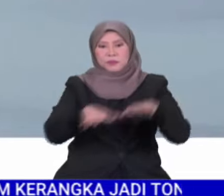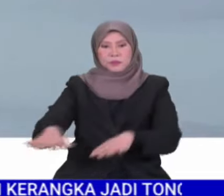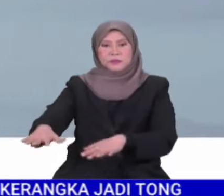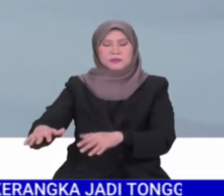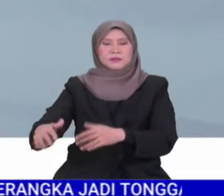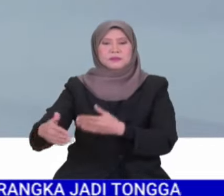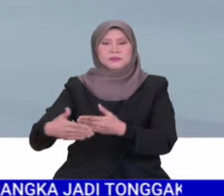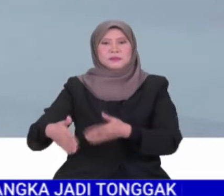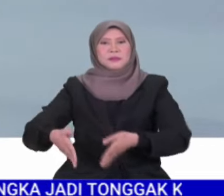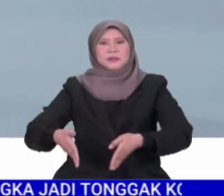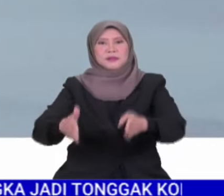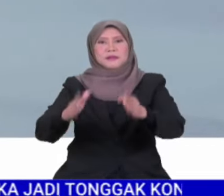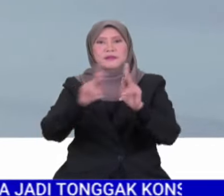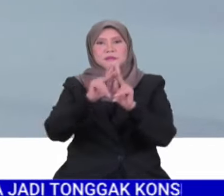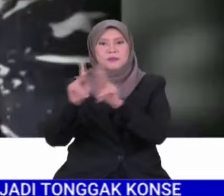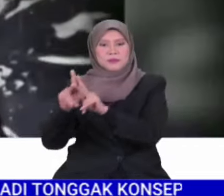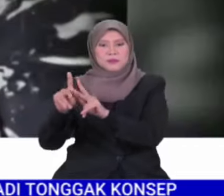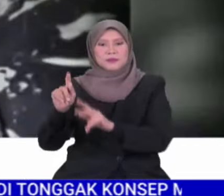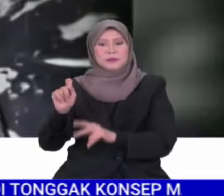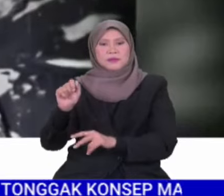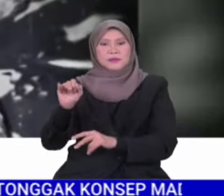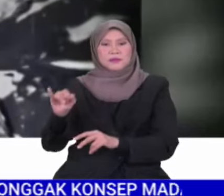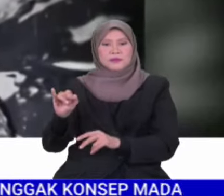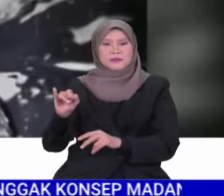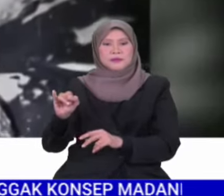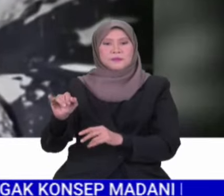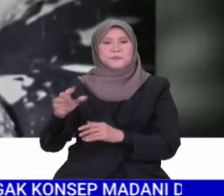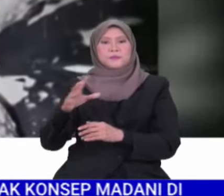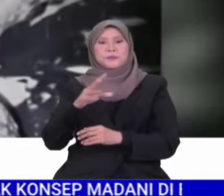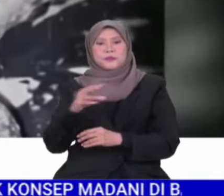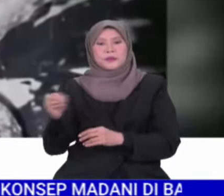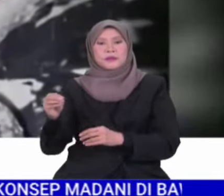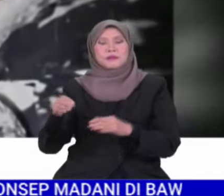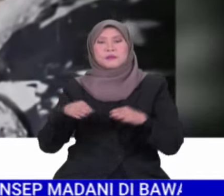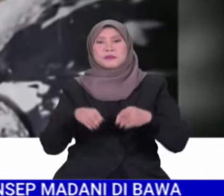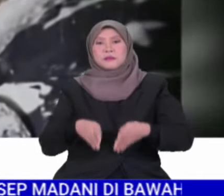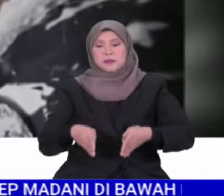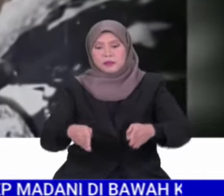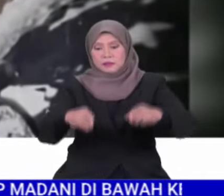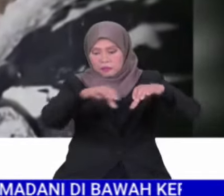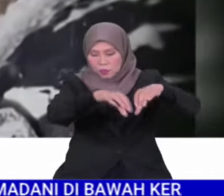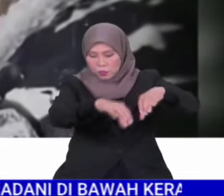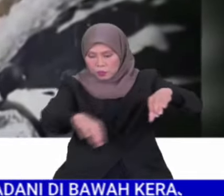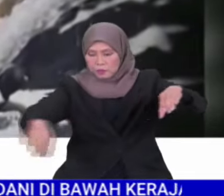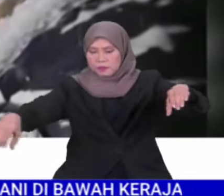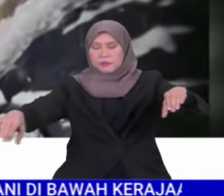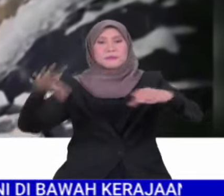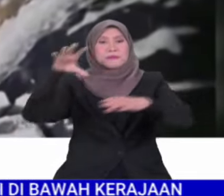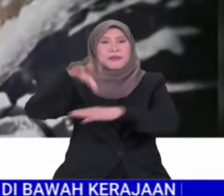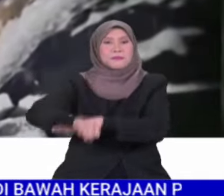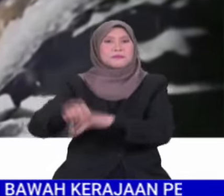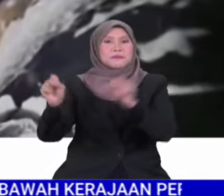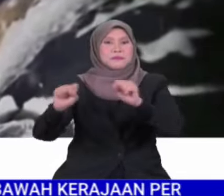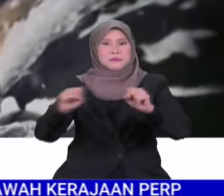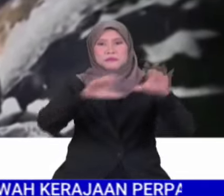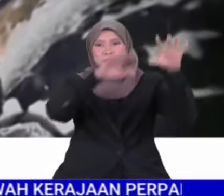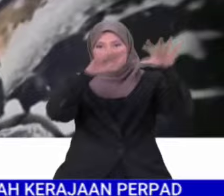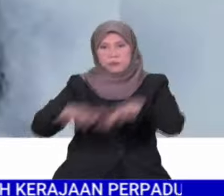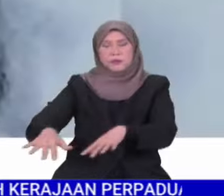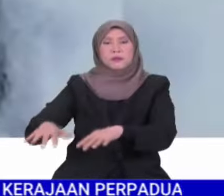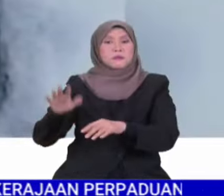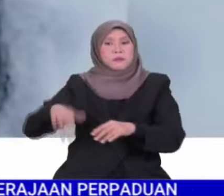berhampiran jalan di perkampungan Pai di daerah Mainling dan susur keluar terowong daerah Medok pada malam Selasa.